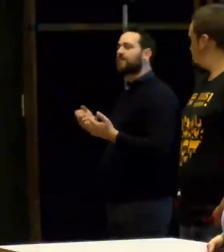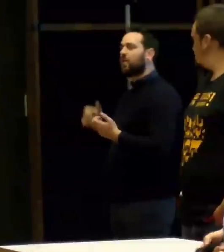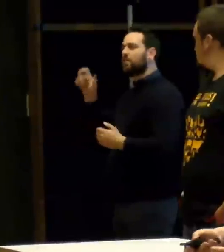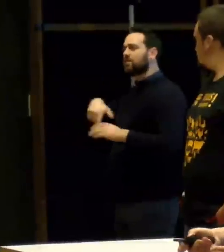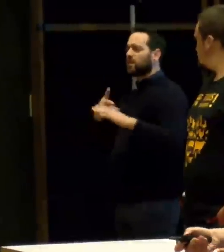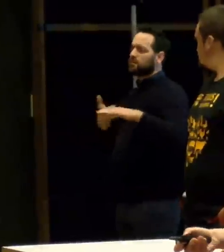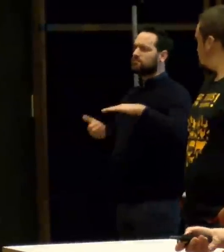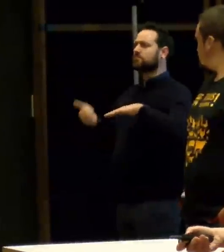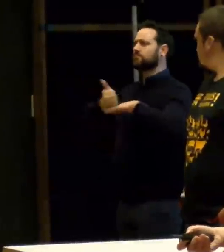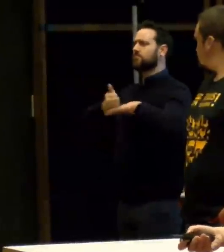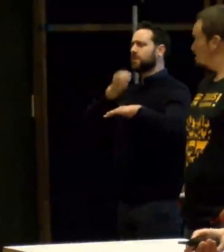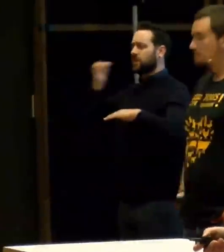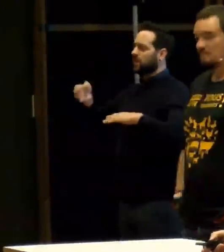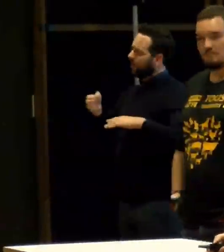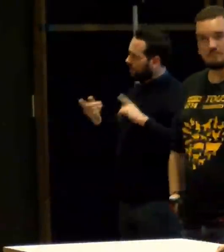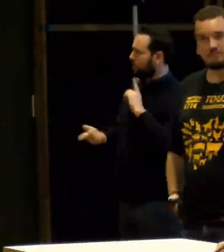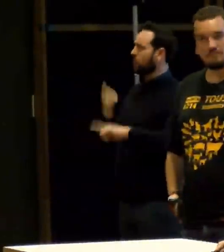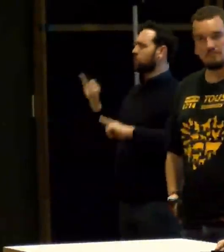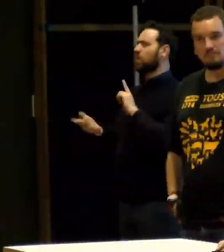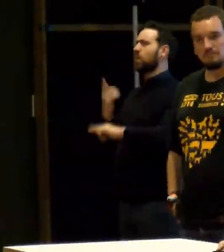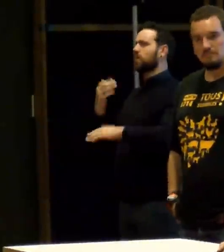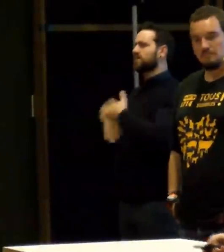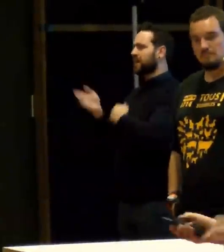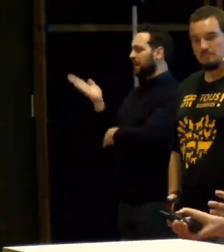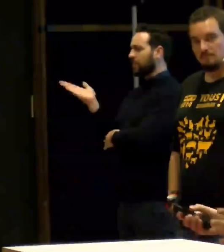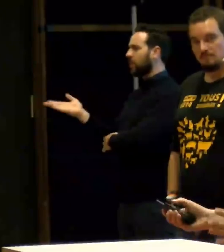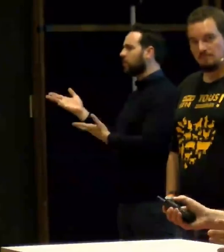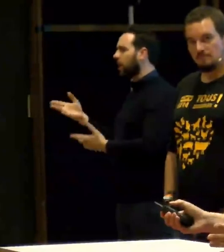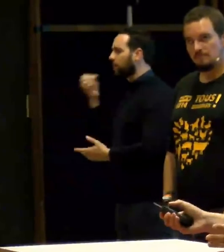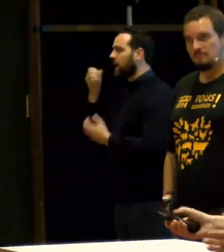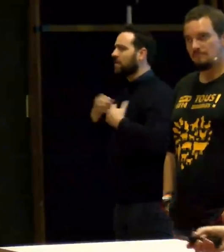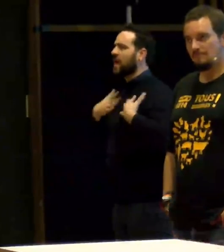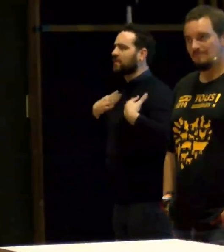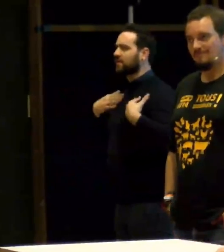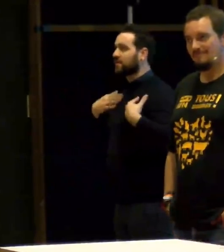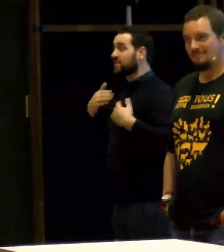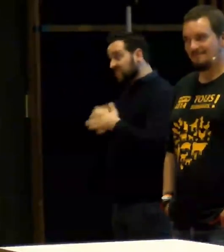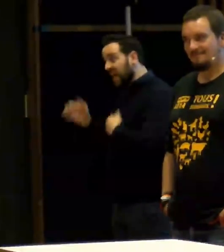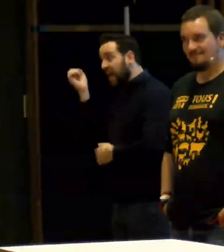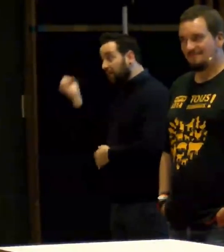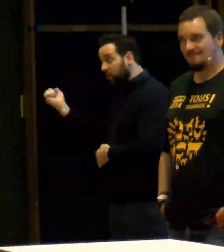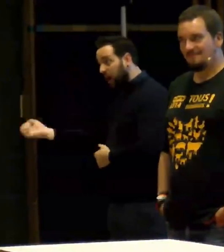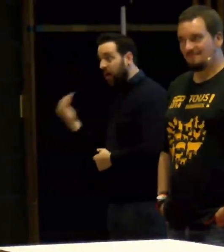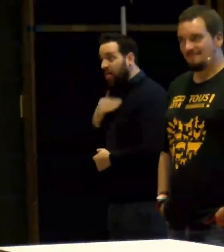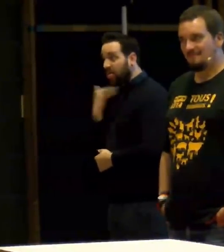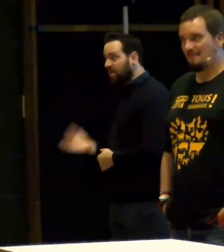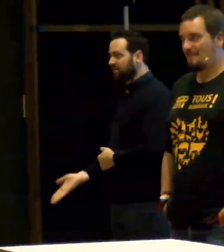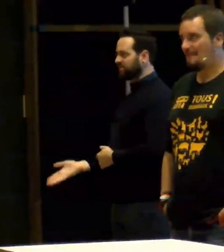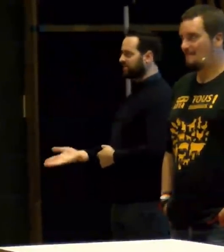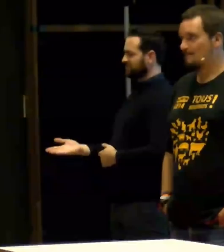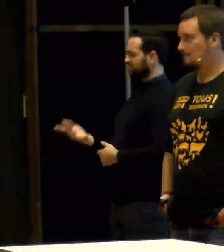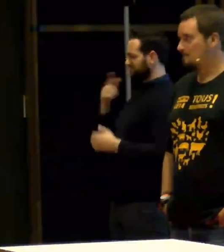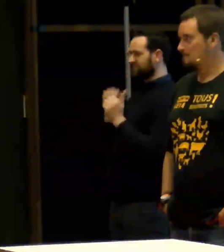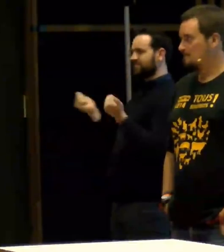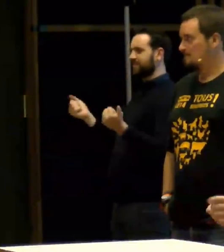de bien-être des animaux dans les abattoirs. Petit oxymore. Les cages pour les poules